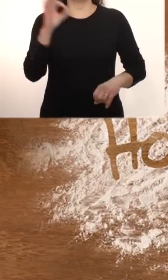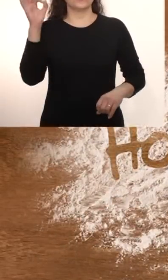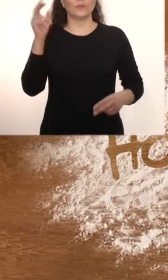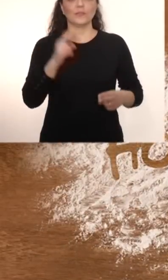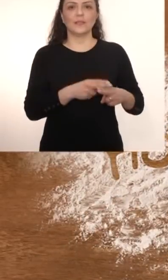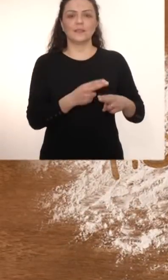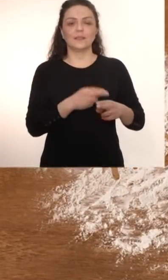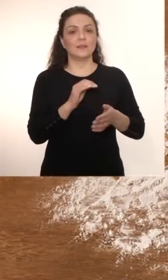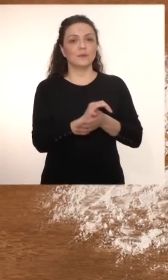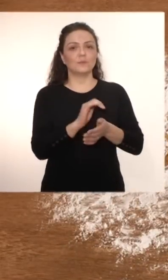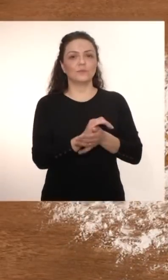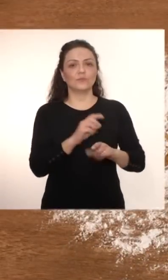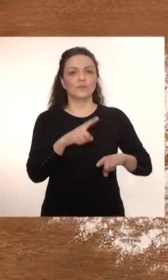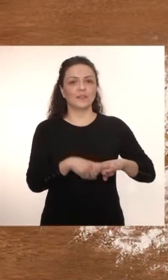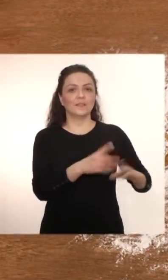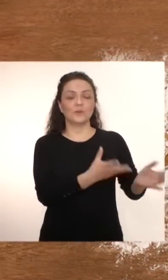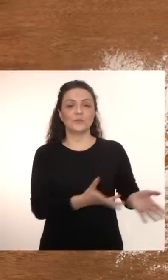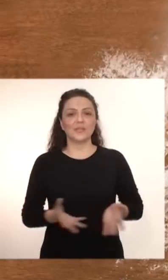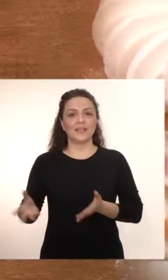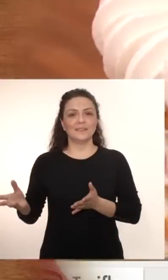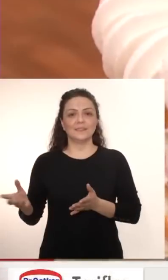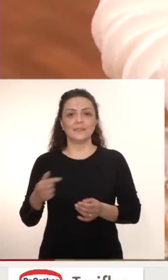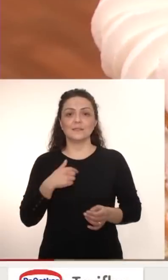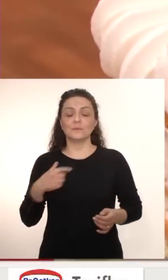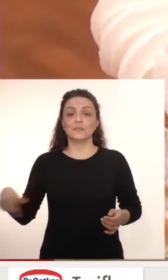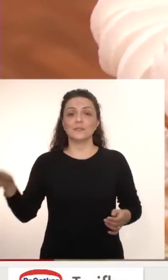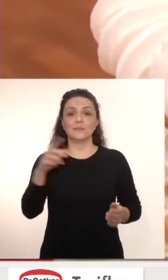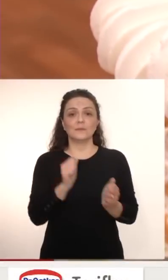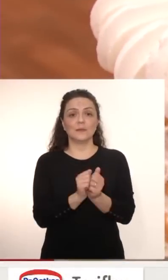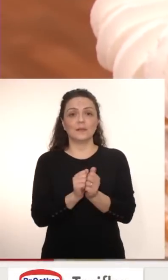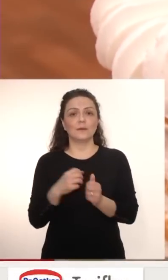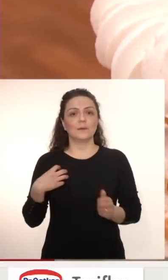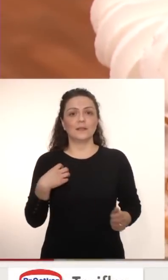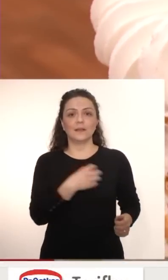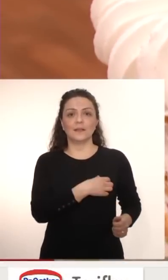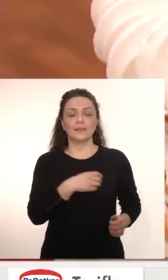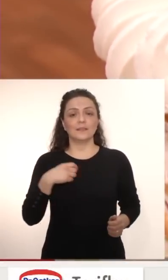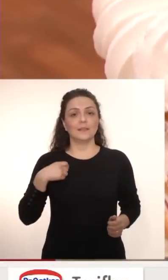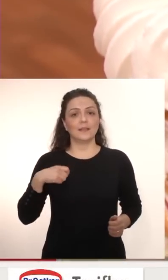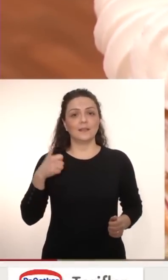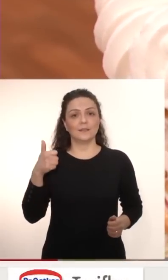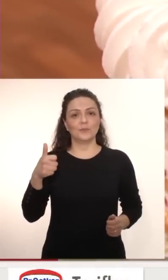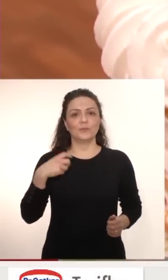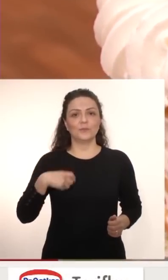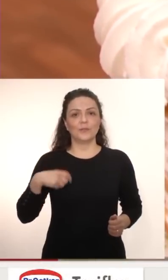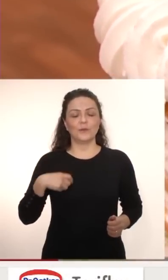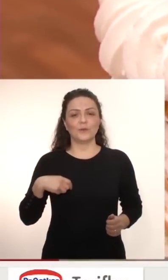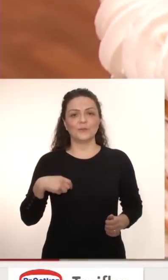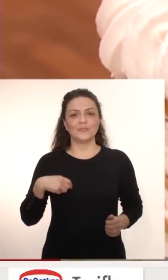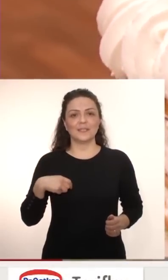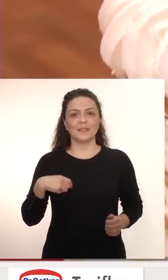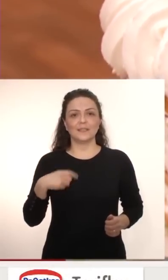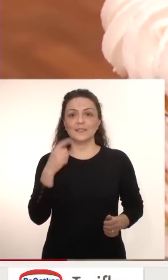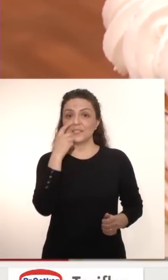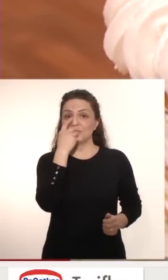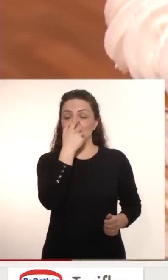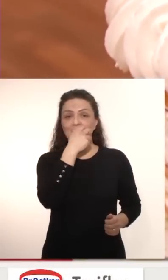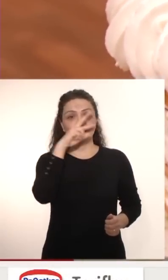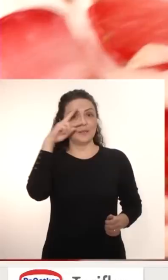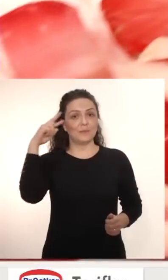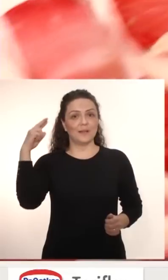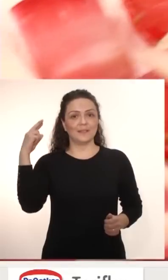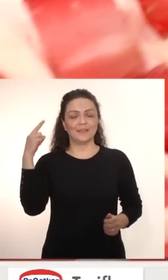Doktor Ötker Deneme Mutfağı'na hoş geldiniz. Bizimle beraber anneler gününe özel, onların hak ettiği lezzete sahip